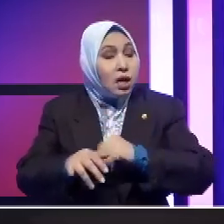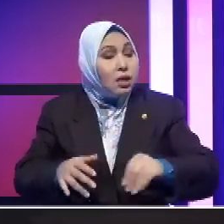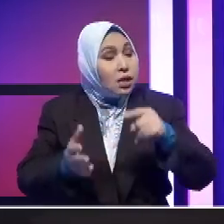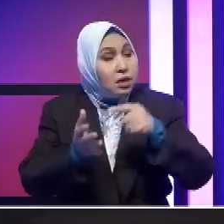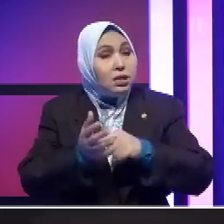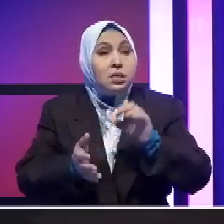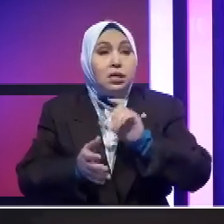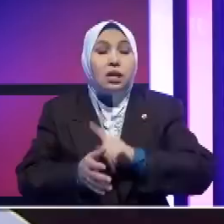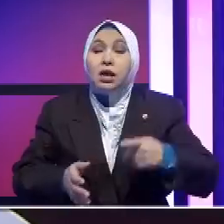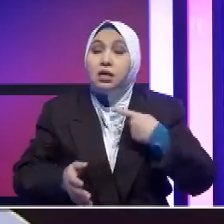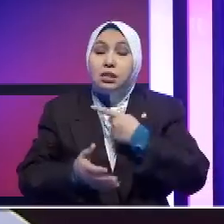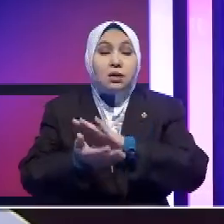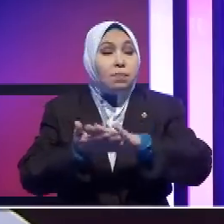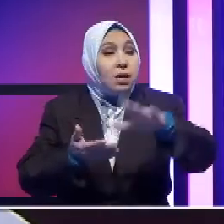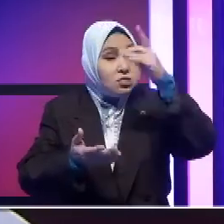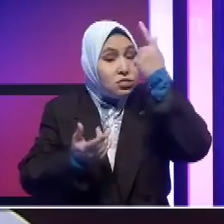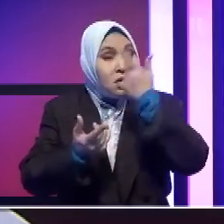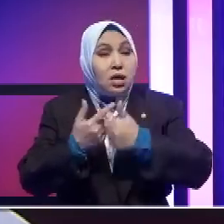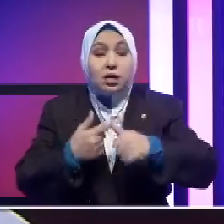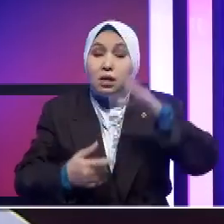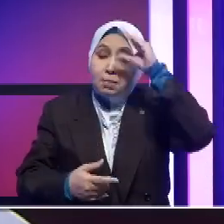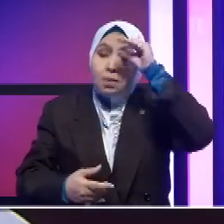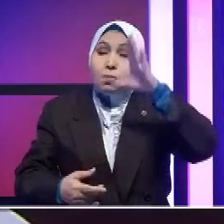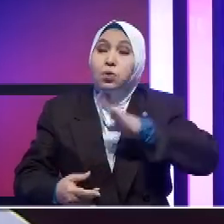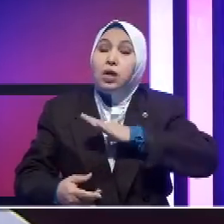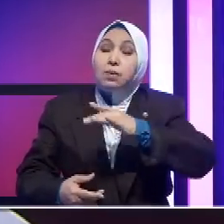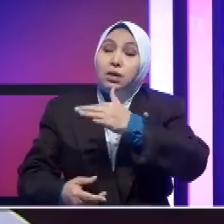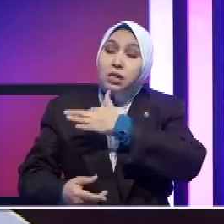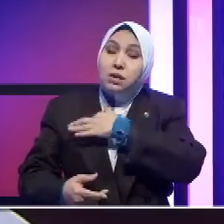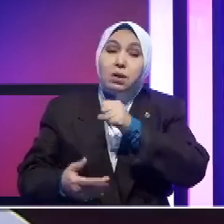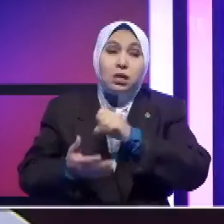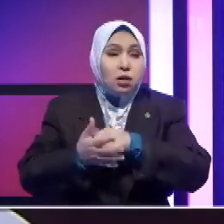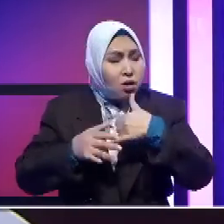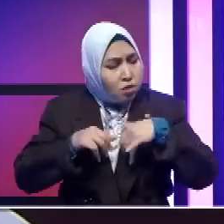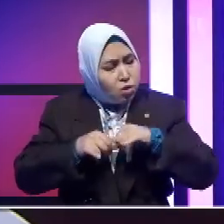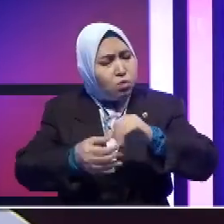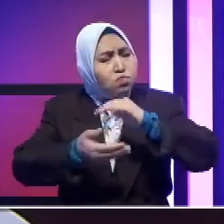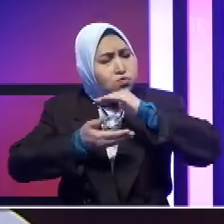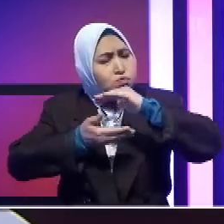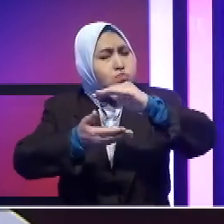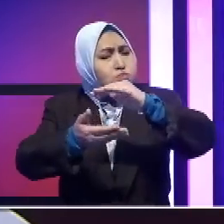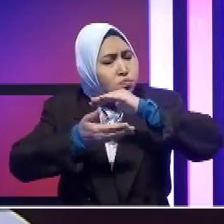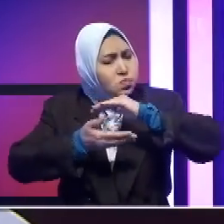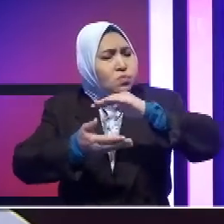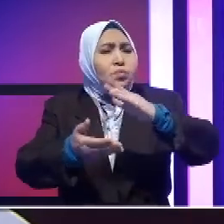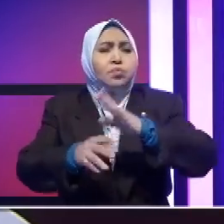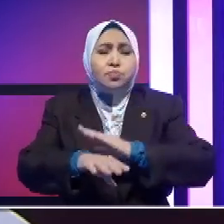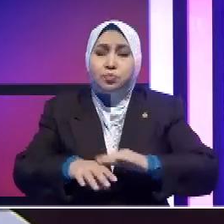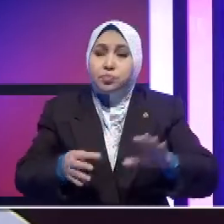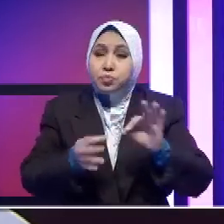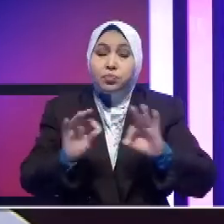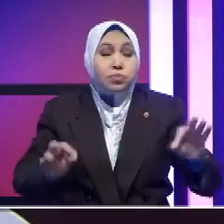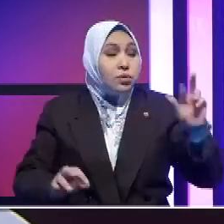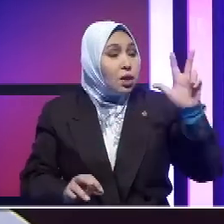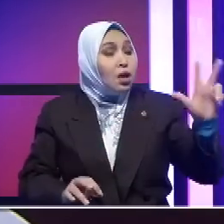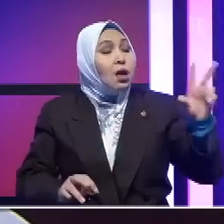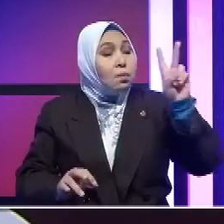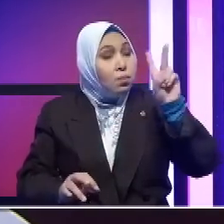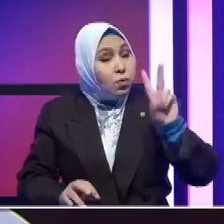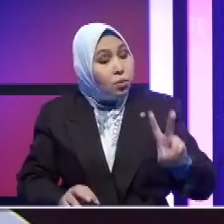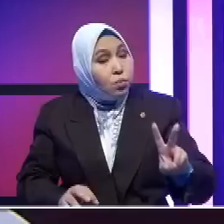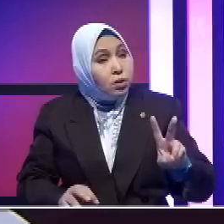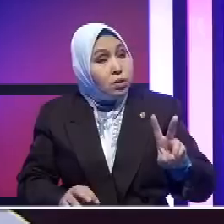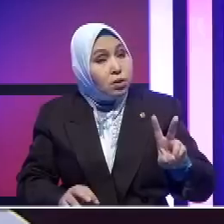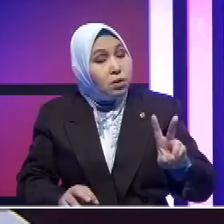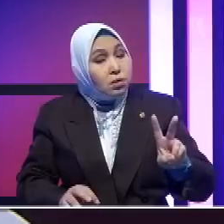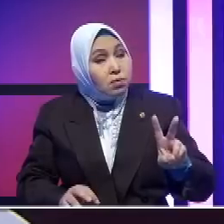inilah yang kita belajar daripada pemuda beriman ini. Dia terus saja, terus menyampaikan. Dan pada ayat 32, wa ya